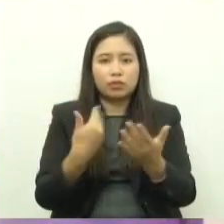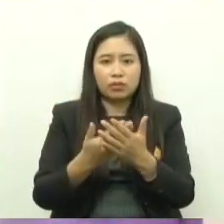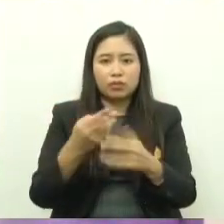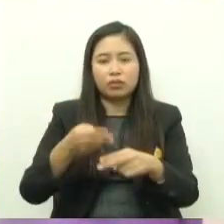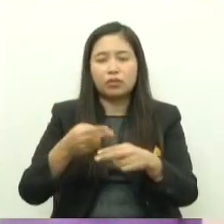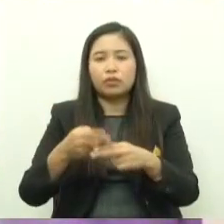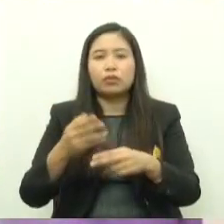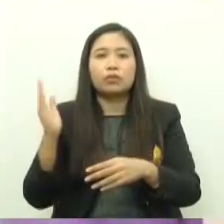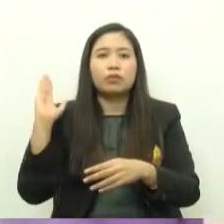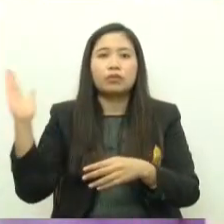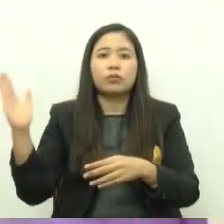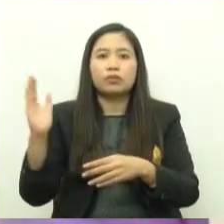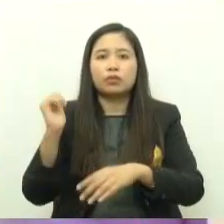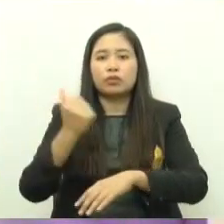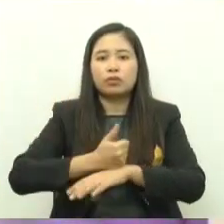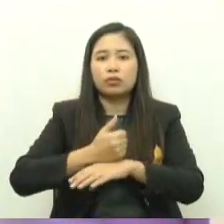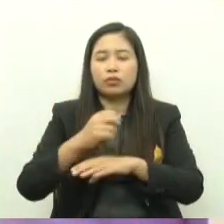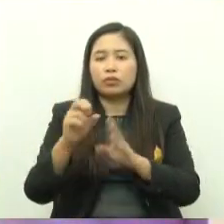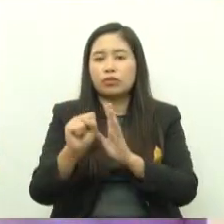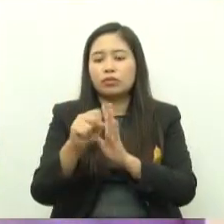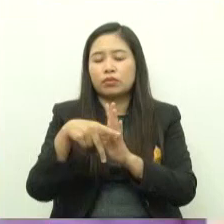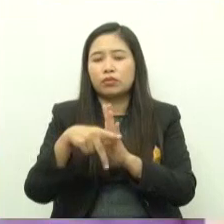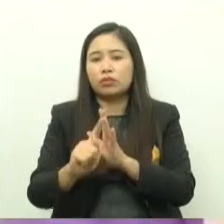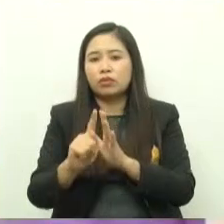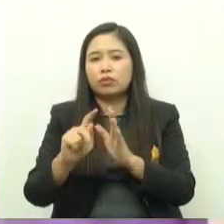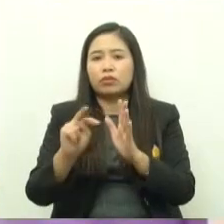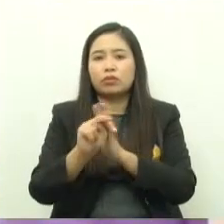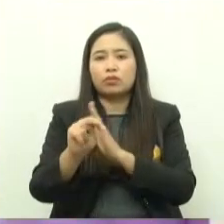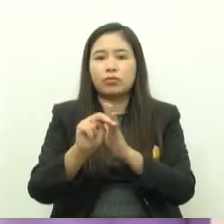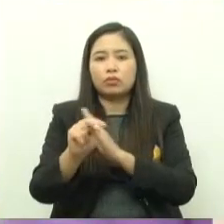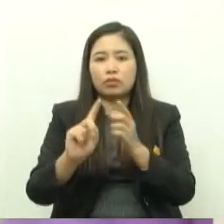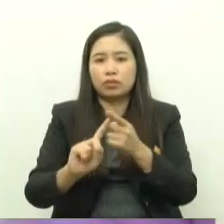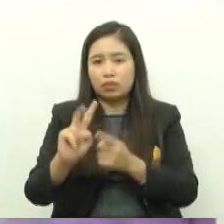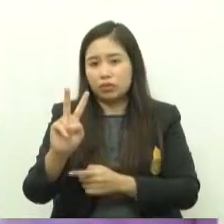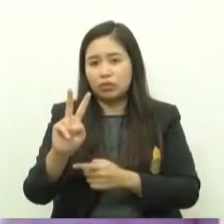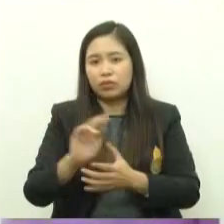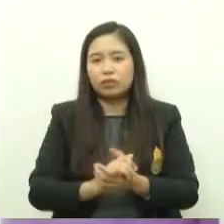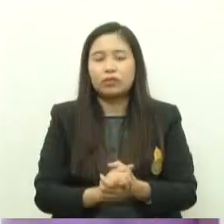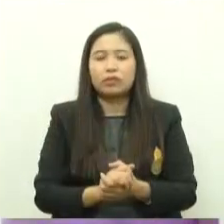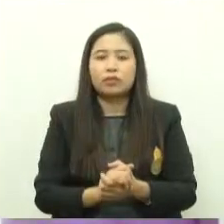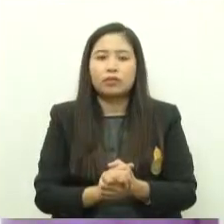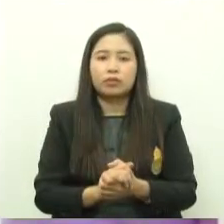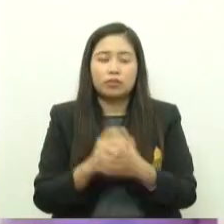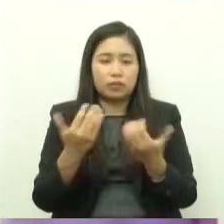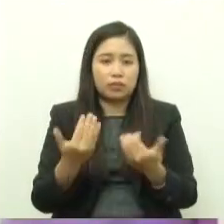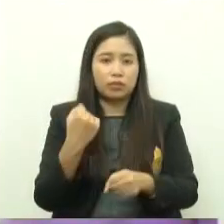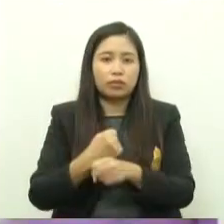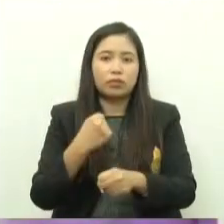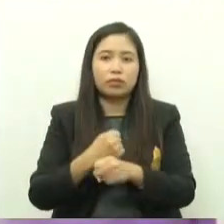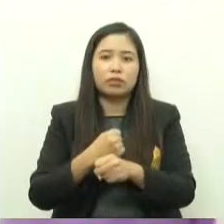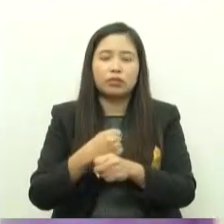จันตพรหมมาผู้อำนวยการสำนักงานเขตพื้นที่การศึกษาประถมศึกษาน่านเขต 2ในการดำเนินงานเพื่อ